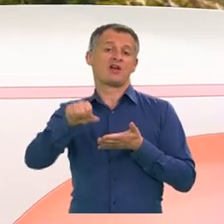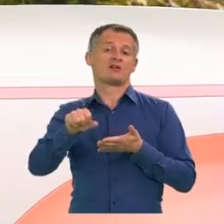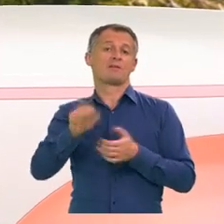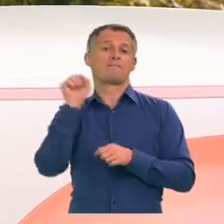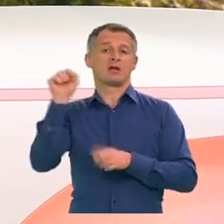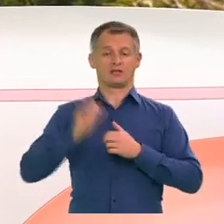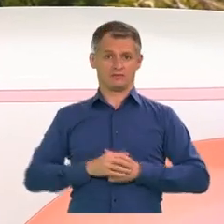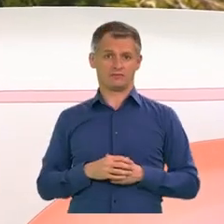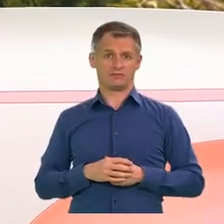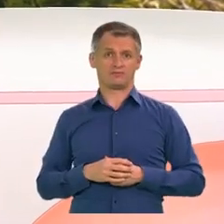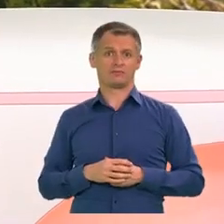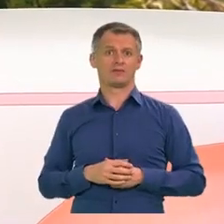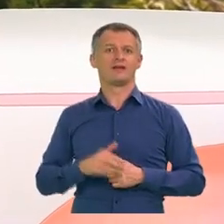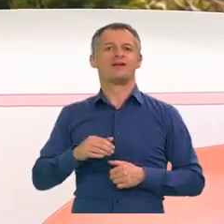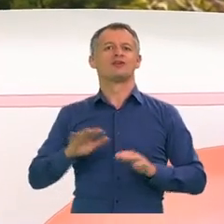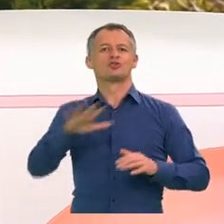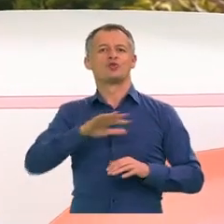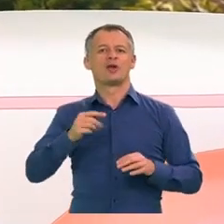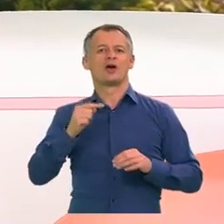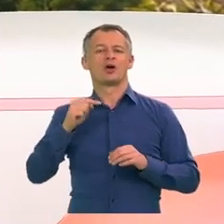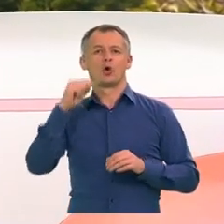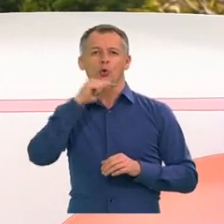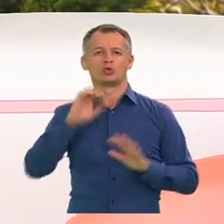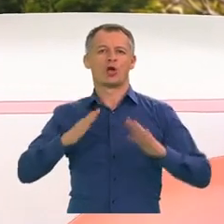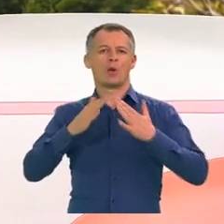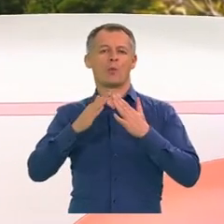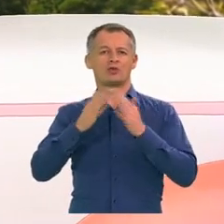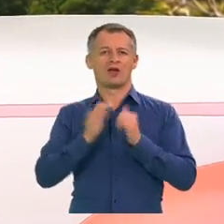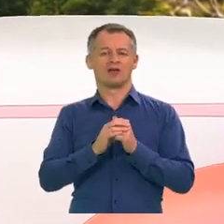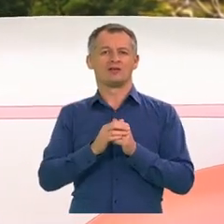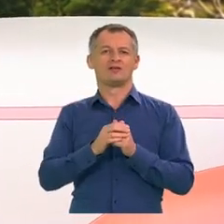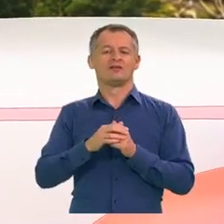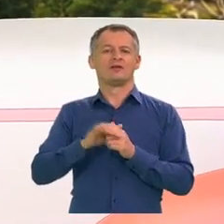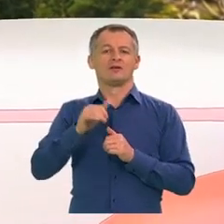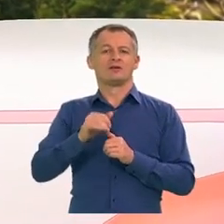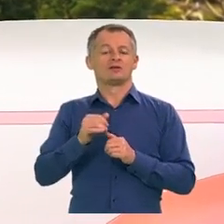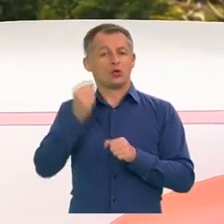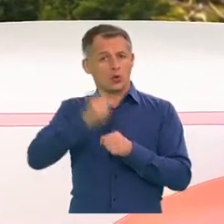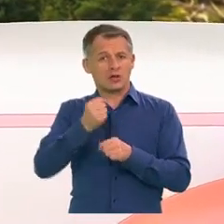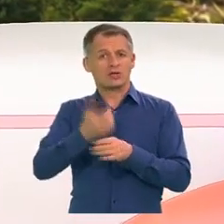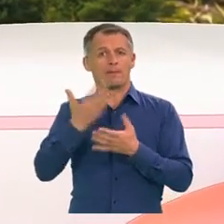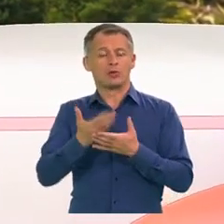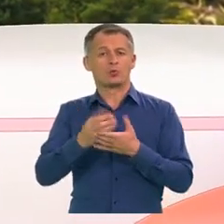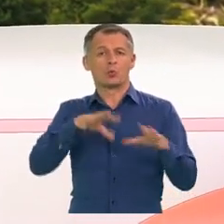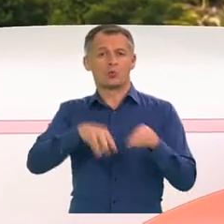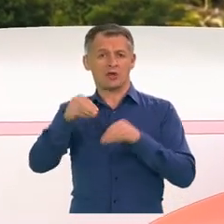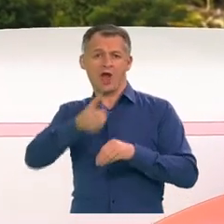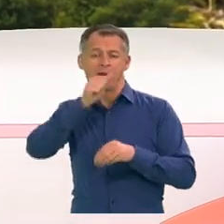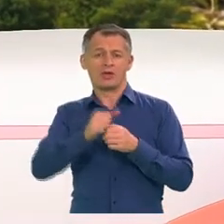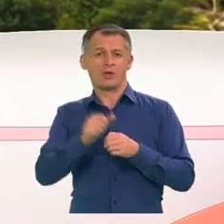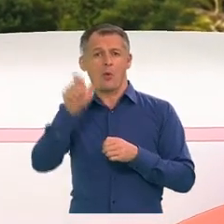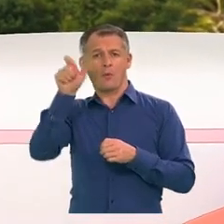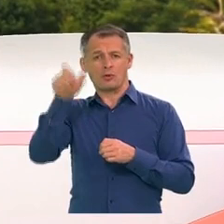La Roșia Montana, acolo unde s-a spart barajul de la lacul Tăul, încă se lucrează pentru evacuarea apei. Oamenii au fost sfătuiți să plece din zonă,